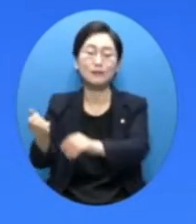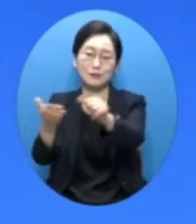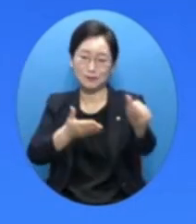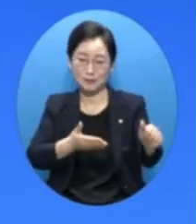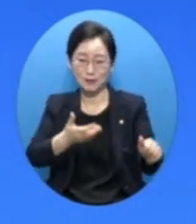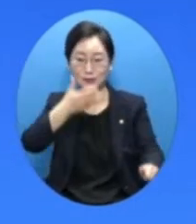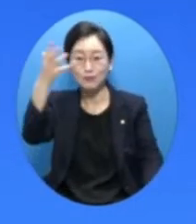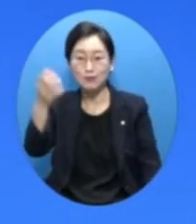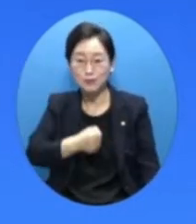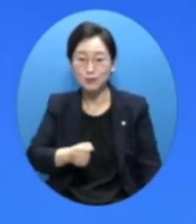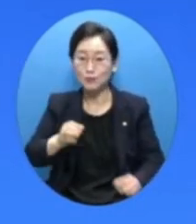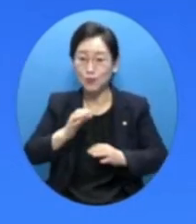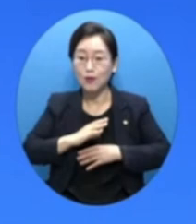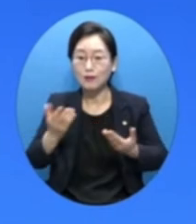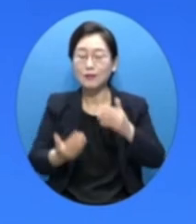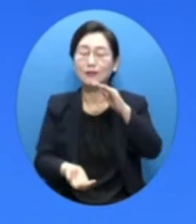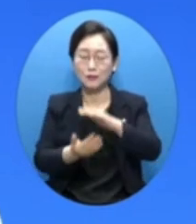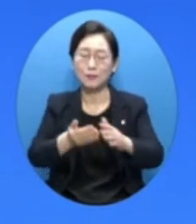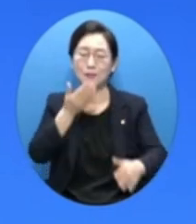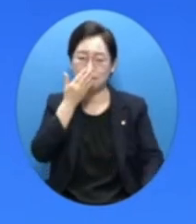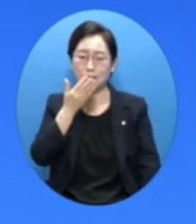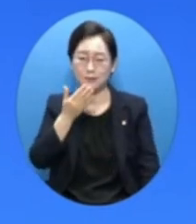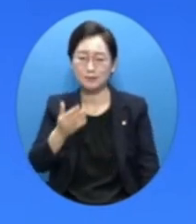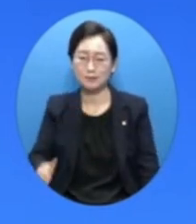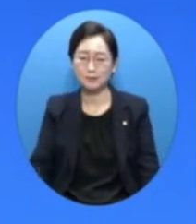역사를 이루어 주실 것입니다.